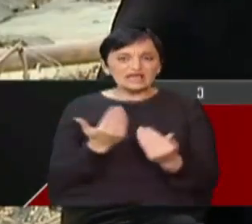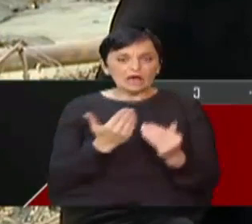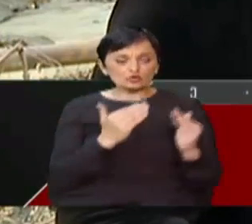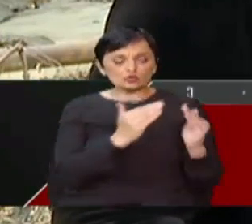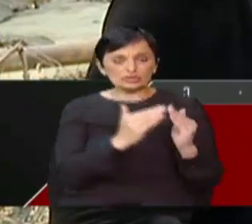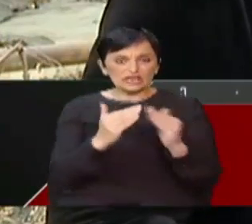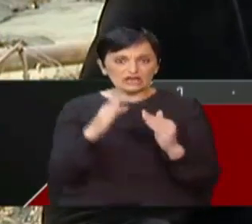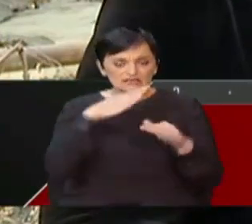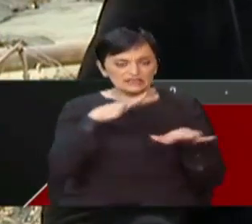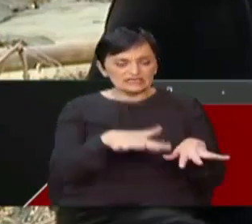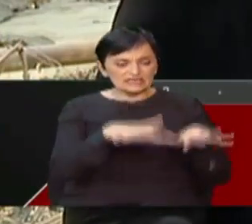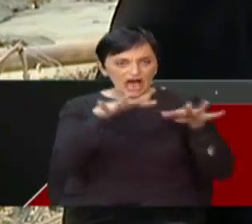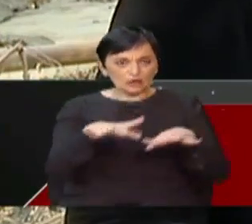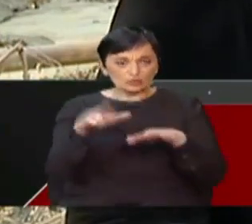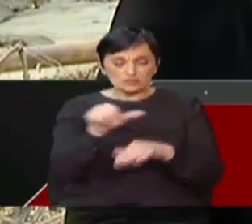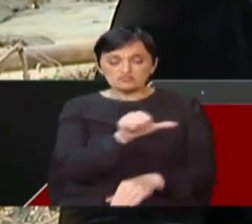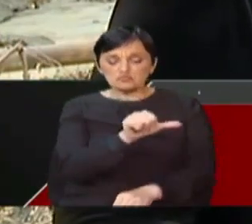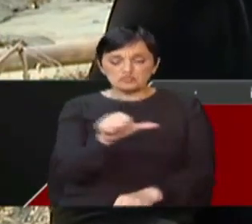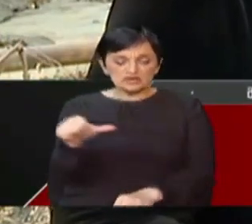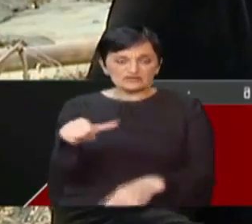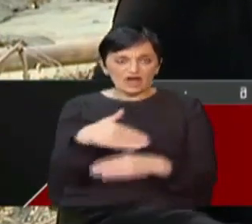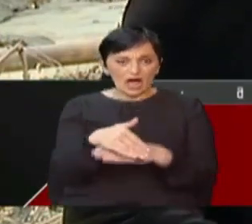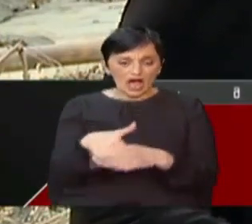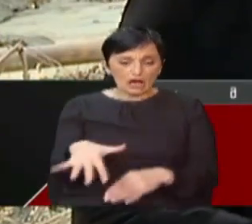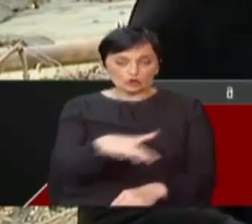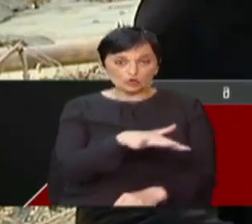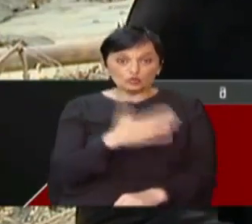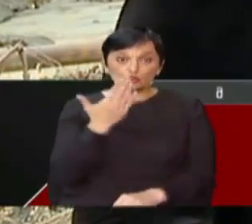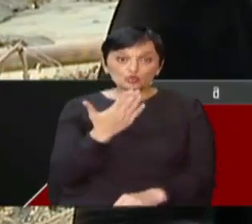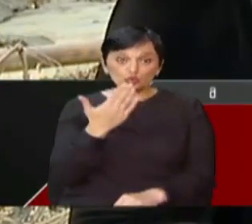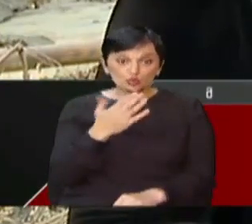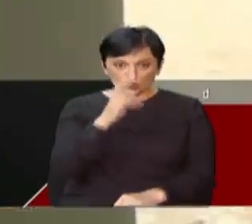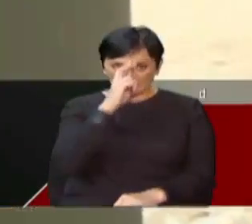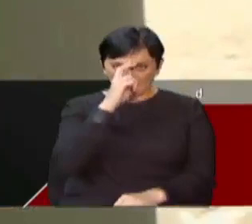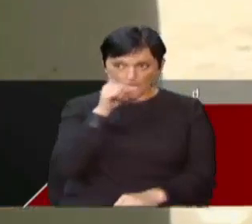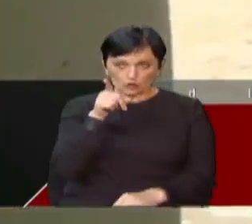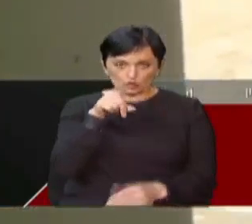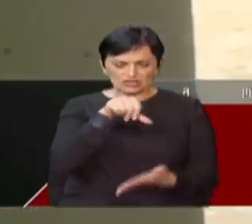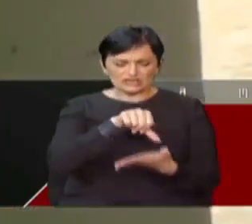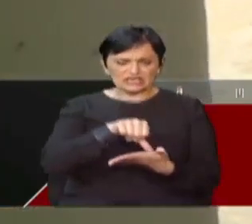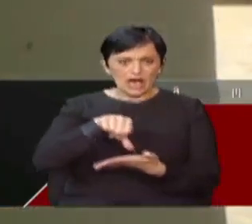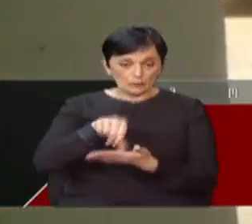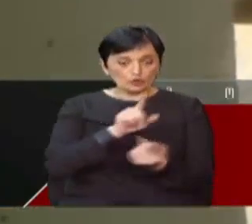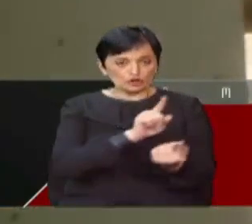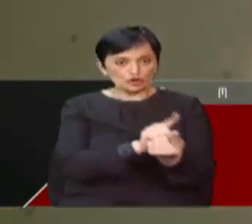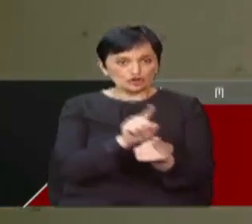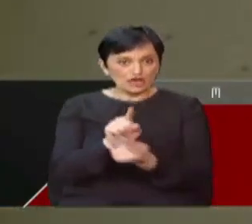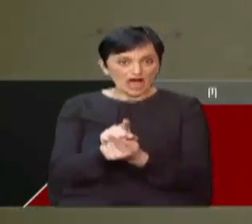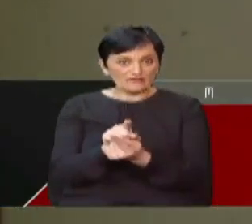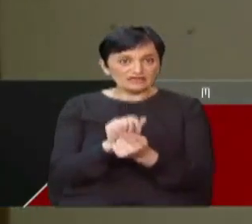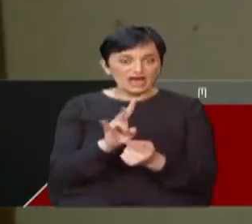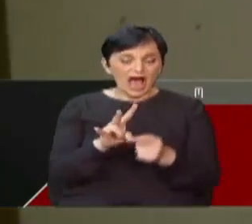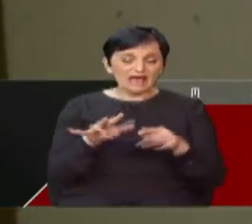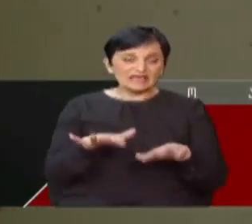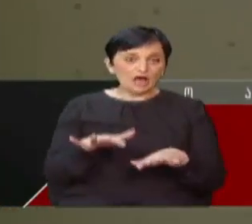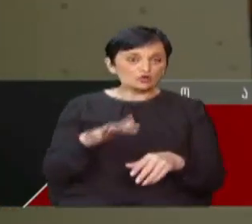სახლი დაიტბორა, პირველი სართულები და ეზოები. თუ შეხვდა ხელისუფლების წარმომადგენელი ან